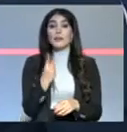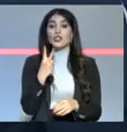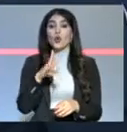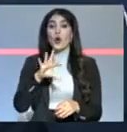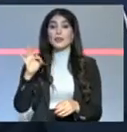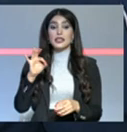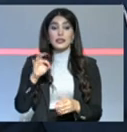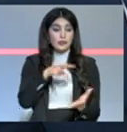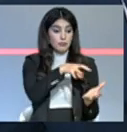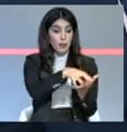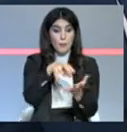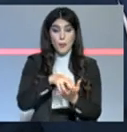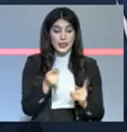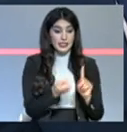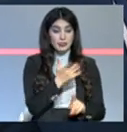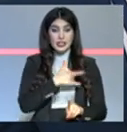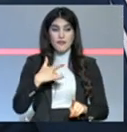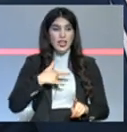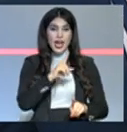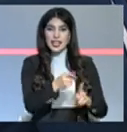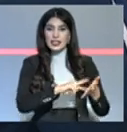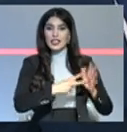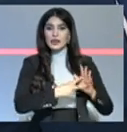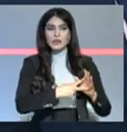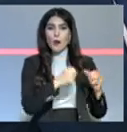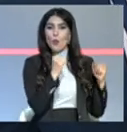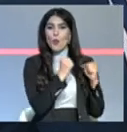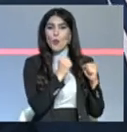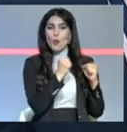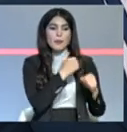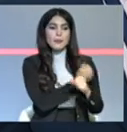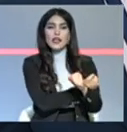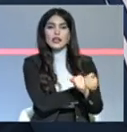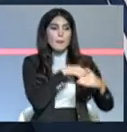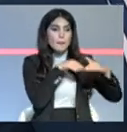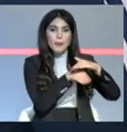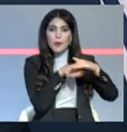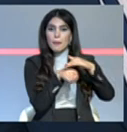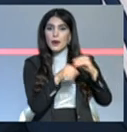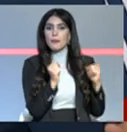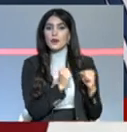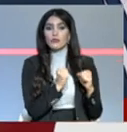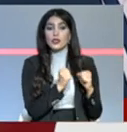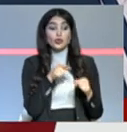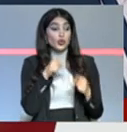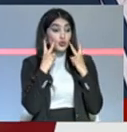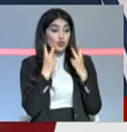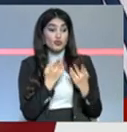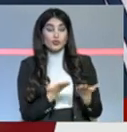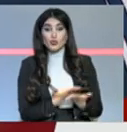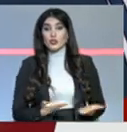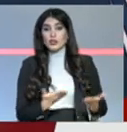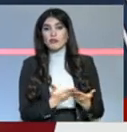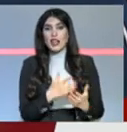دائره صحيه فيها سلسله تبريد حاليا قاعدين ندعم فيها